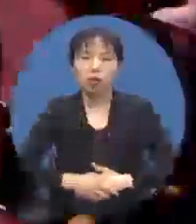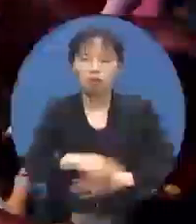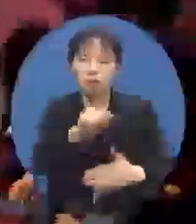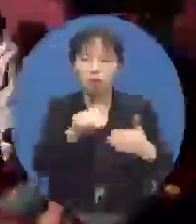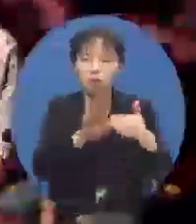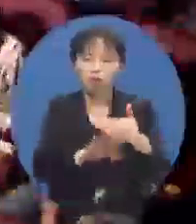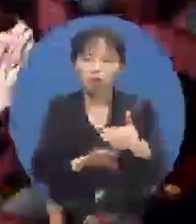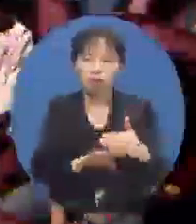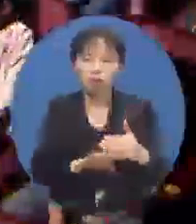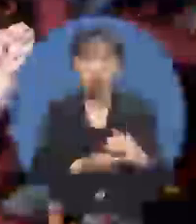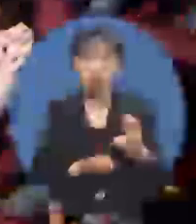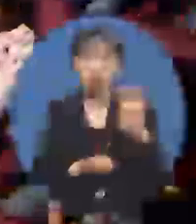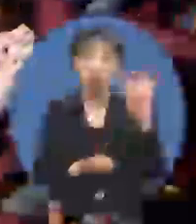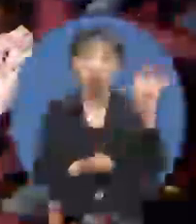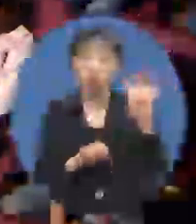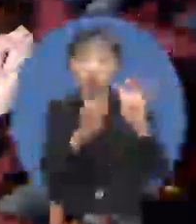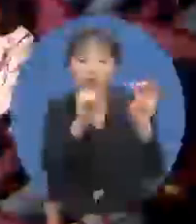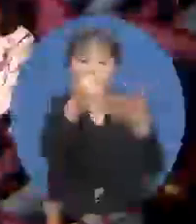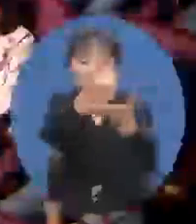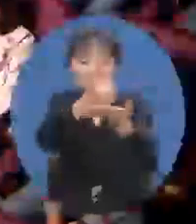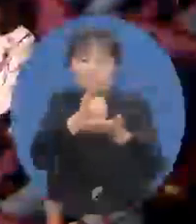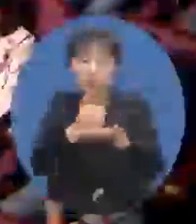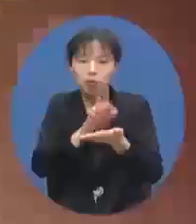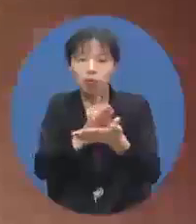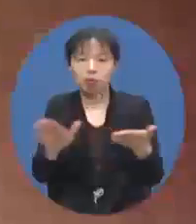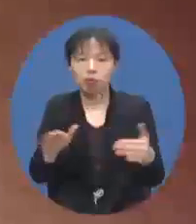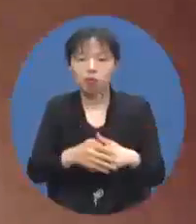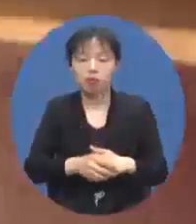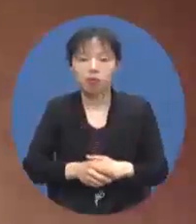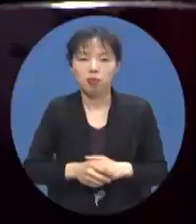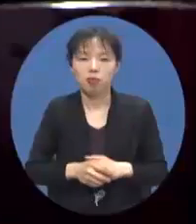그중 40명을 초대했습니다.